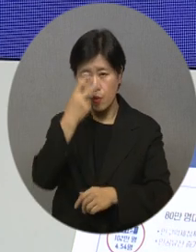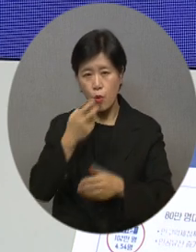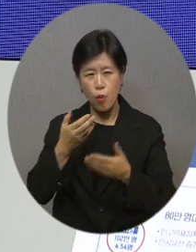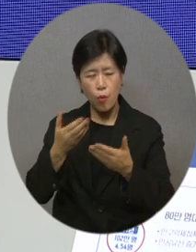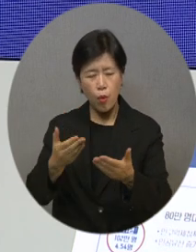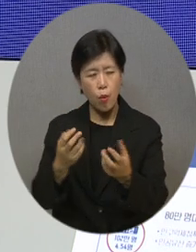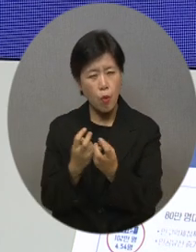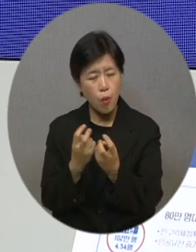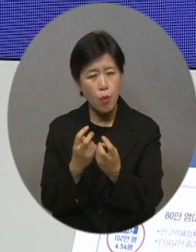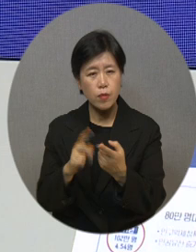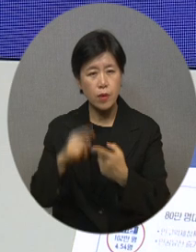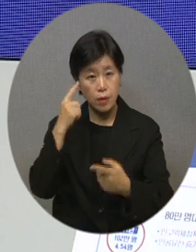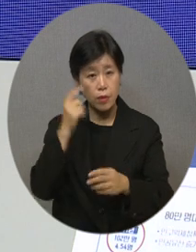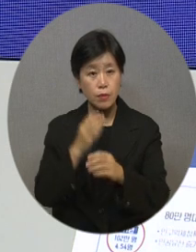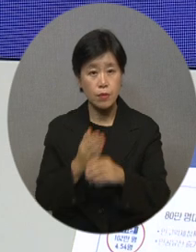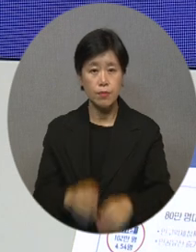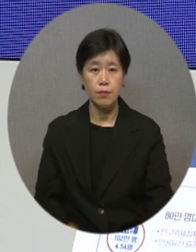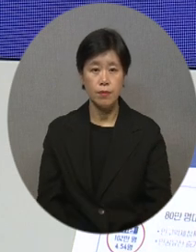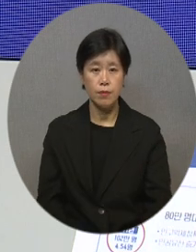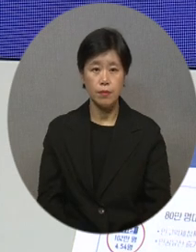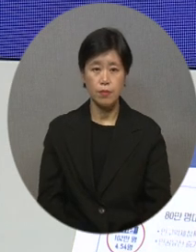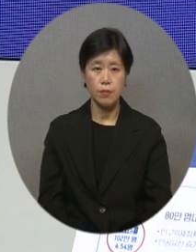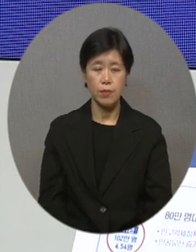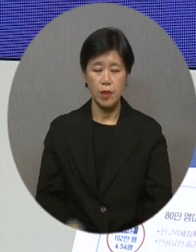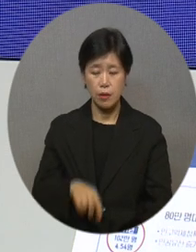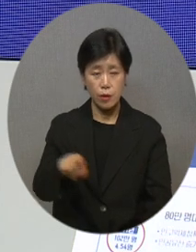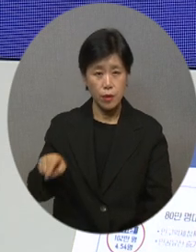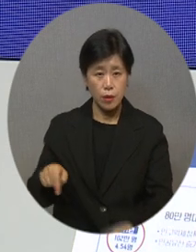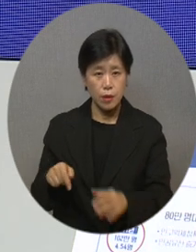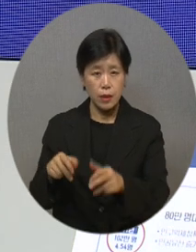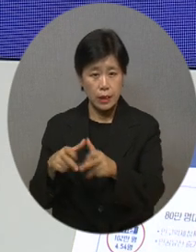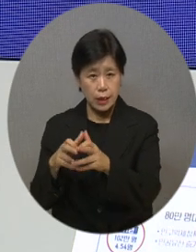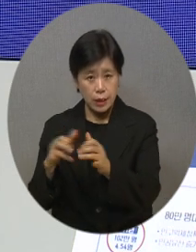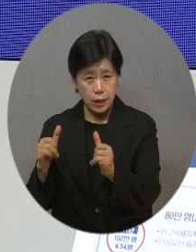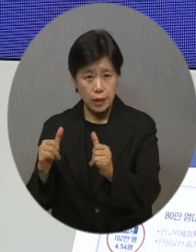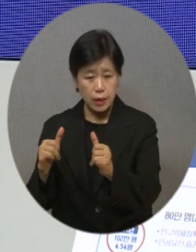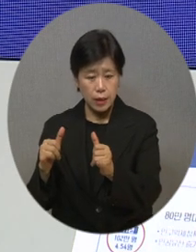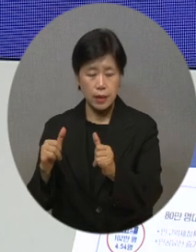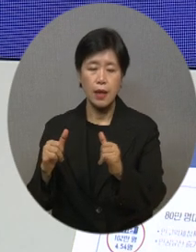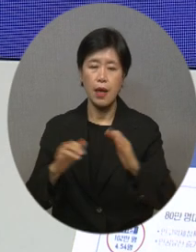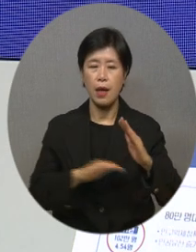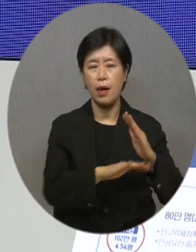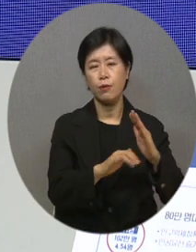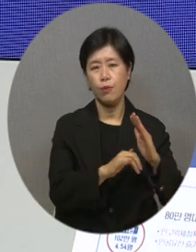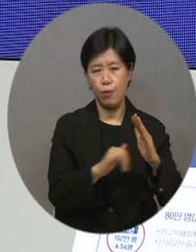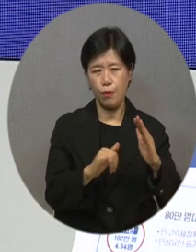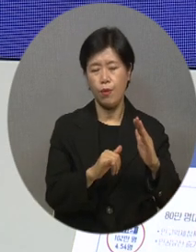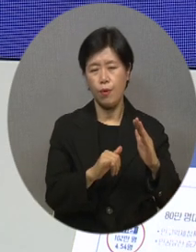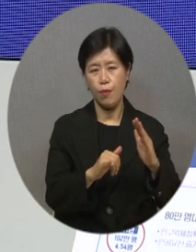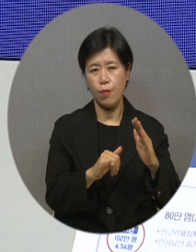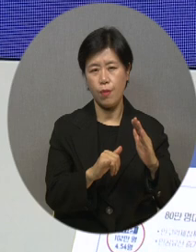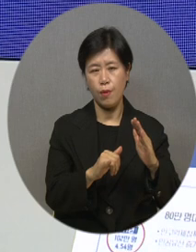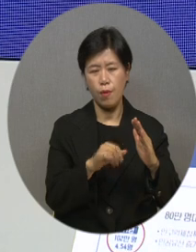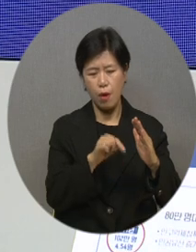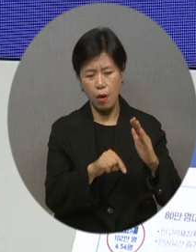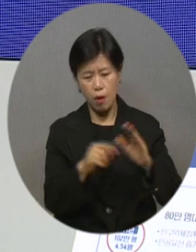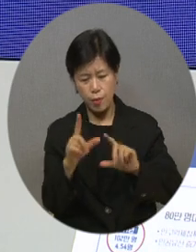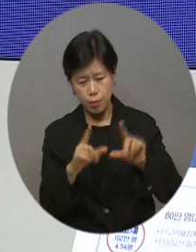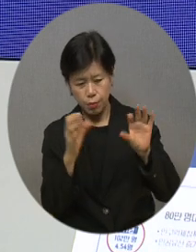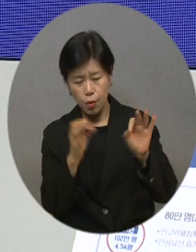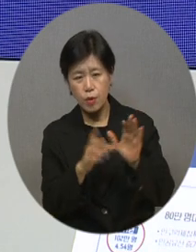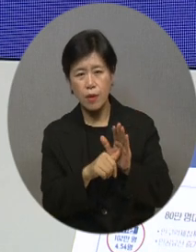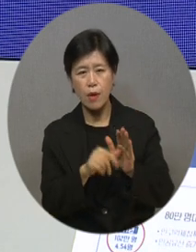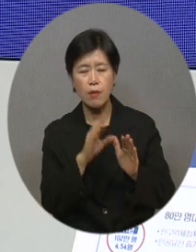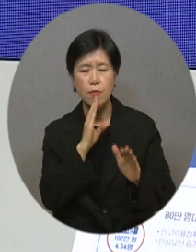어려운 것 중에 하나가 이 가족분들인 것 같습니다. 그러죠. 예, 가족분들이 이렇게 때로는 아프기도 하고 또는